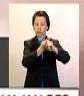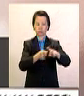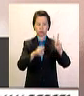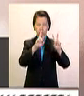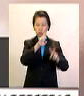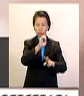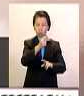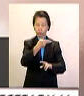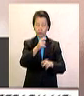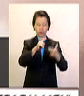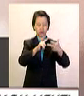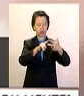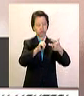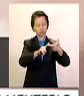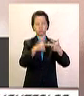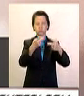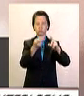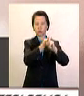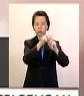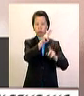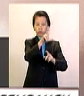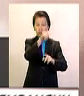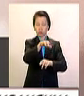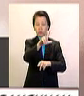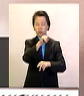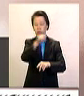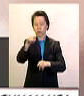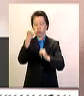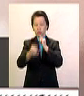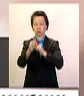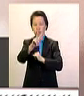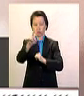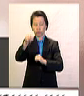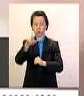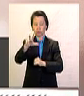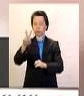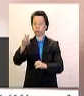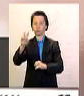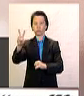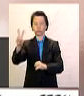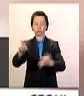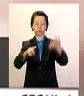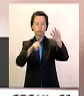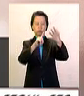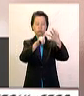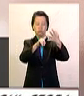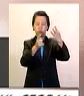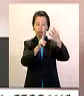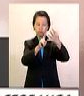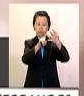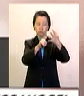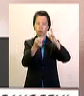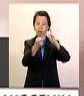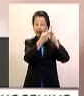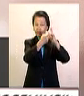Roni, Hakimi dan Zaidi bermula 23 Mac dan berakhir pada 22 Mac 2022. Sementara hukuman penggantungan ke atas